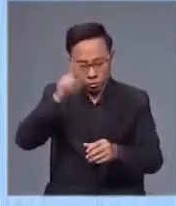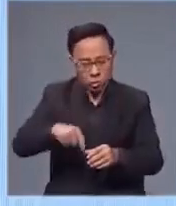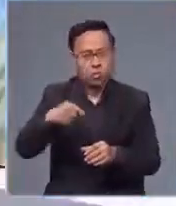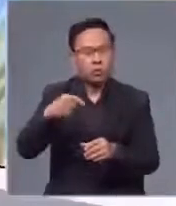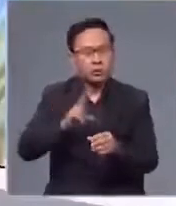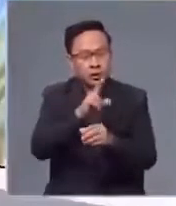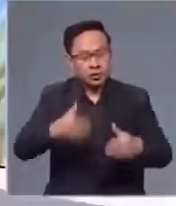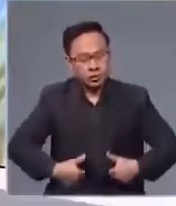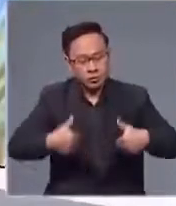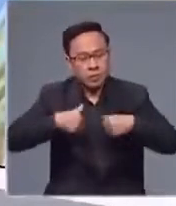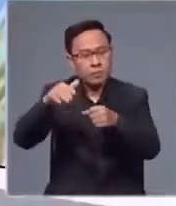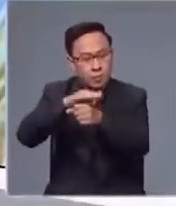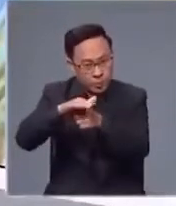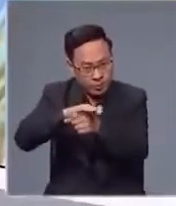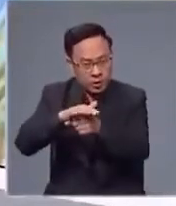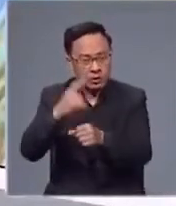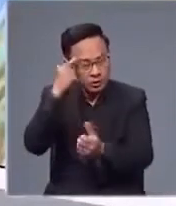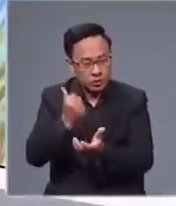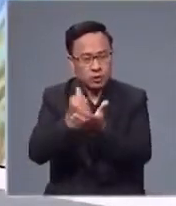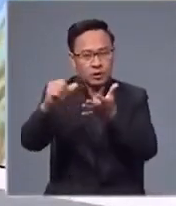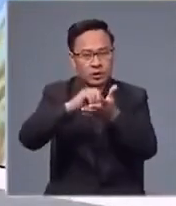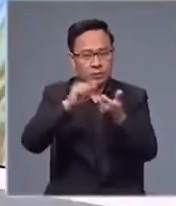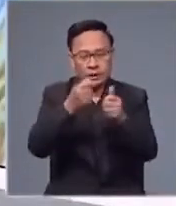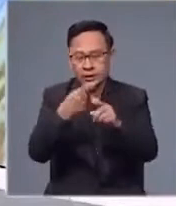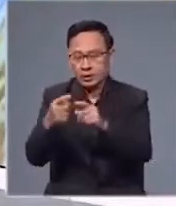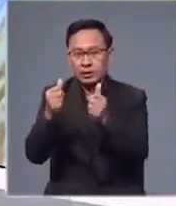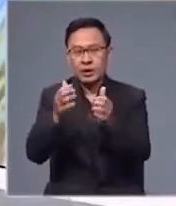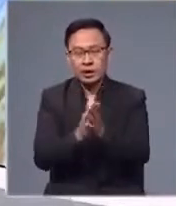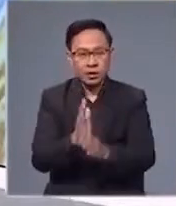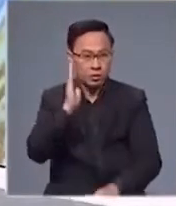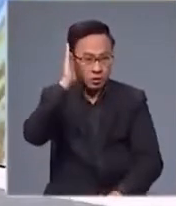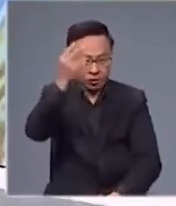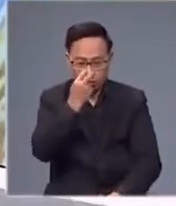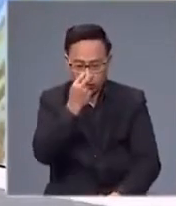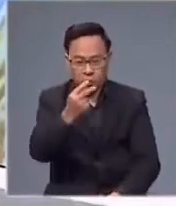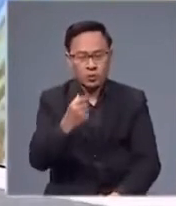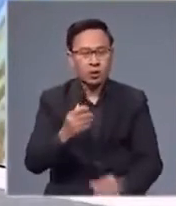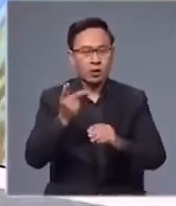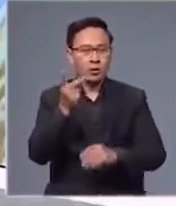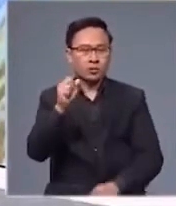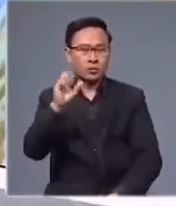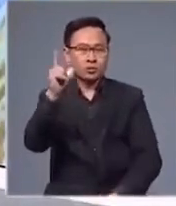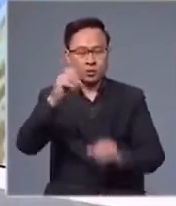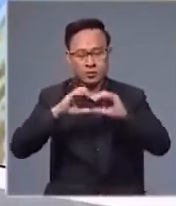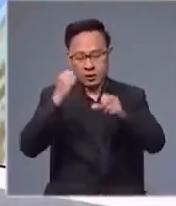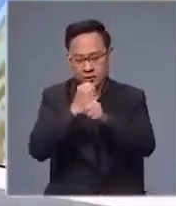มาติดตามเรื่องราวนะคะสิ่งที่คสช.และรัฐบาลได้เดินหน้าทำให้กับประชาชนมาตลอด3ปีจะมีอะไรบ้